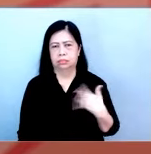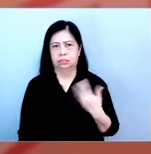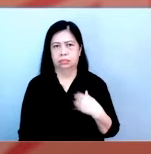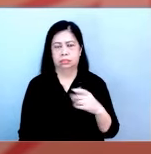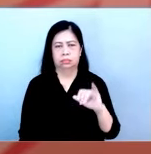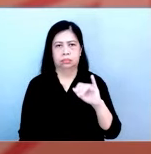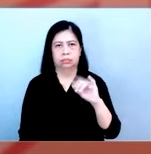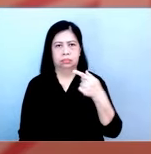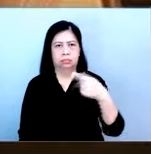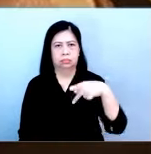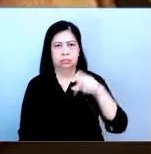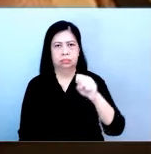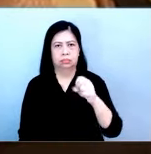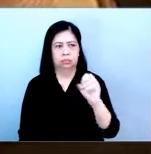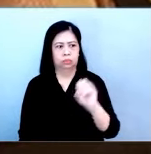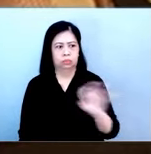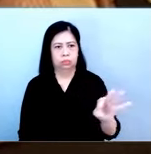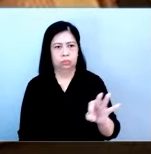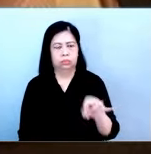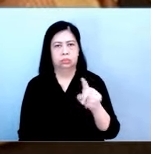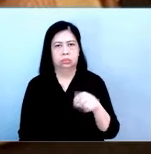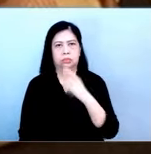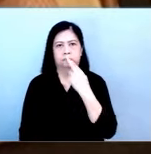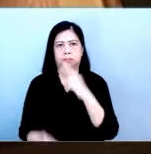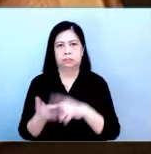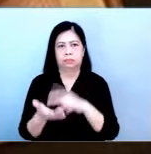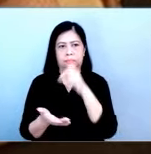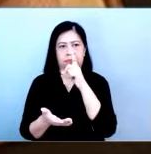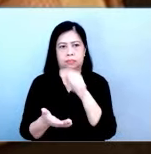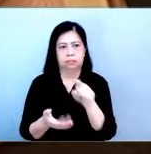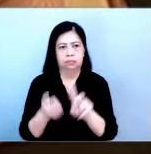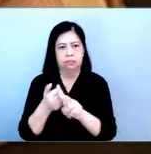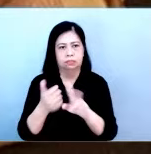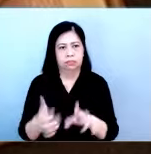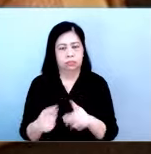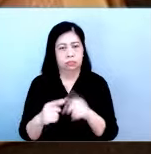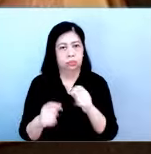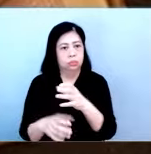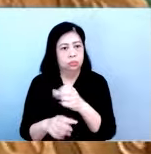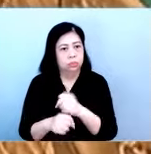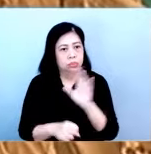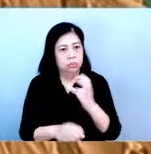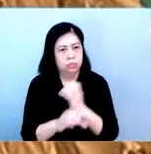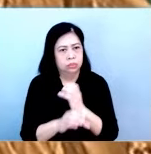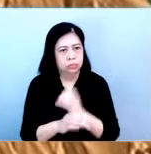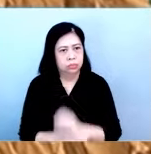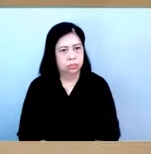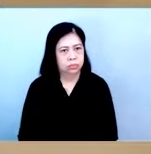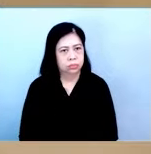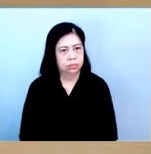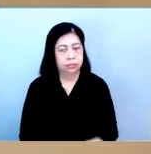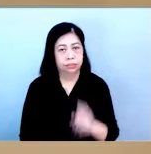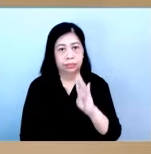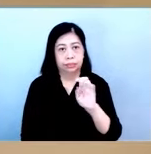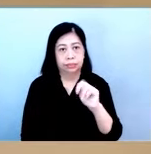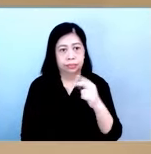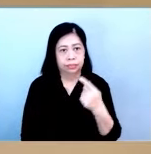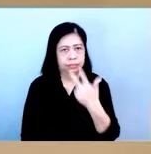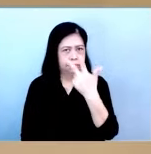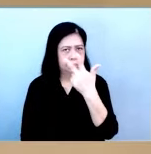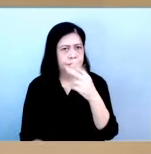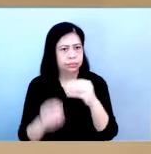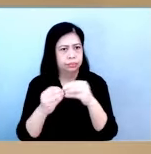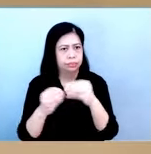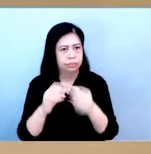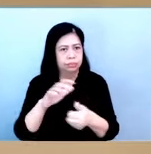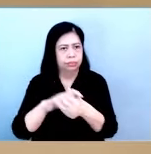GPS ng kanyang sasakyan. Dito na nag-report sa mga pulis ang biktima para mabawi ang kanyang sasakyan. Bukod kay Beng, tatlong tao pa ang lumutang